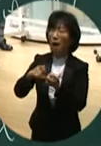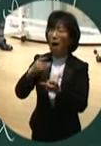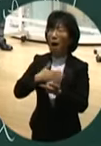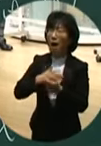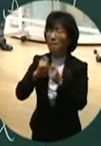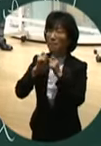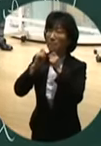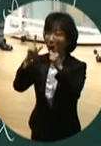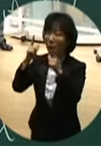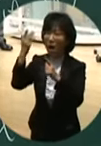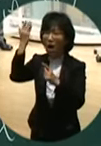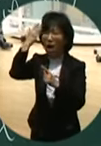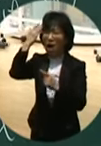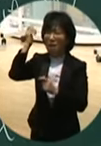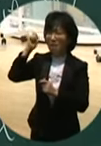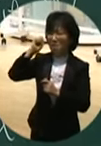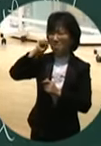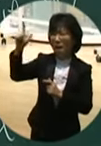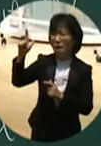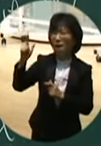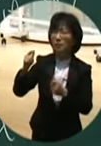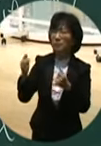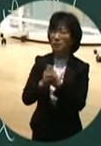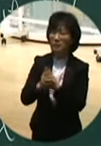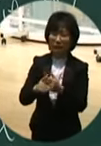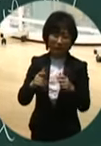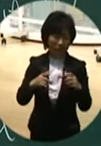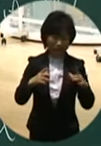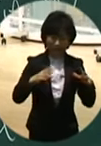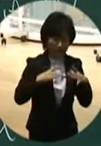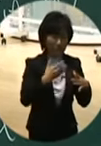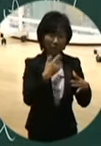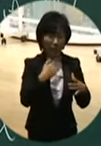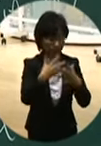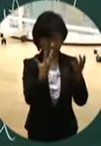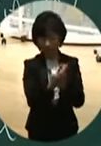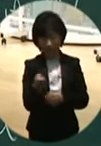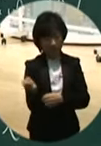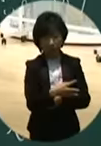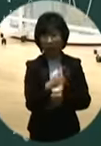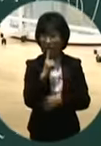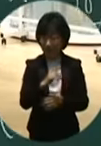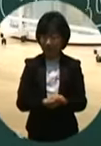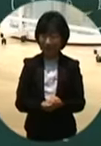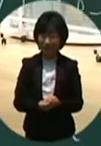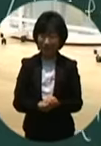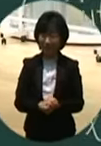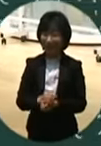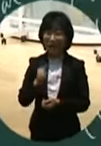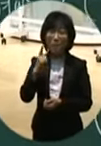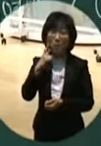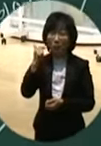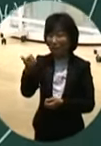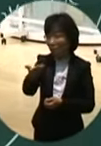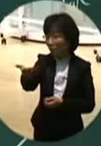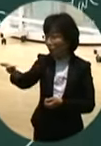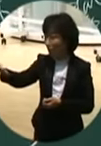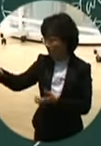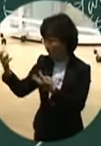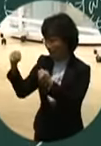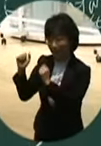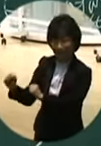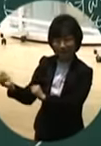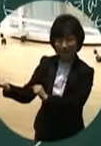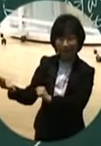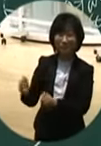For the knowledge of knowing Christ is the most sophisticated of all knowledge. 사실 여기 목사님들 계십니다. Actually, we have pastors here.